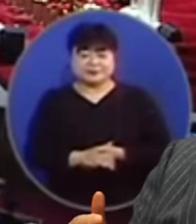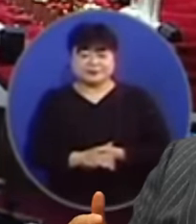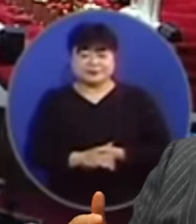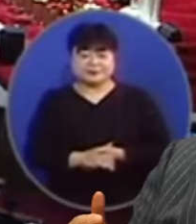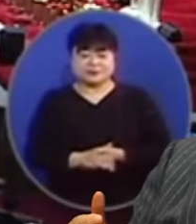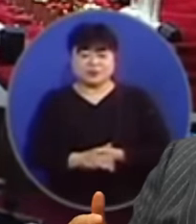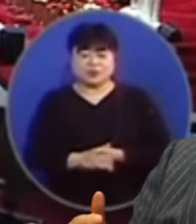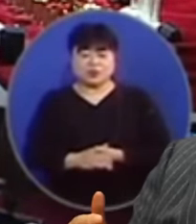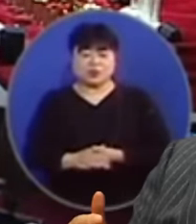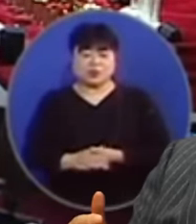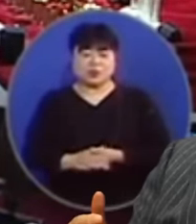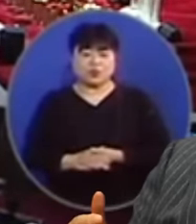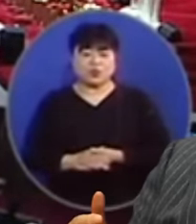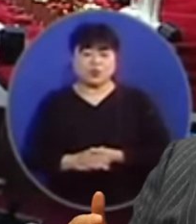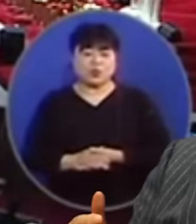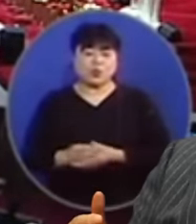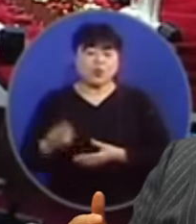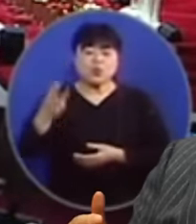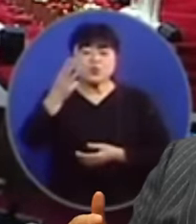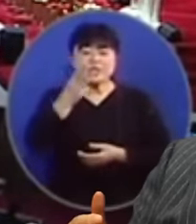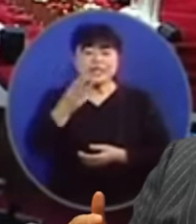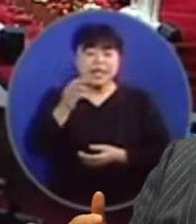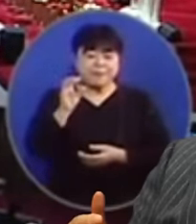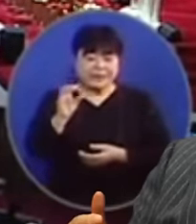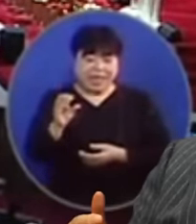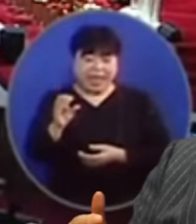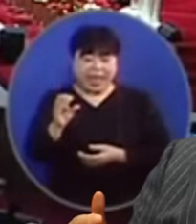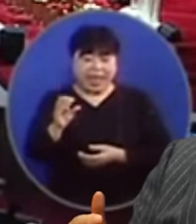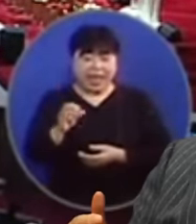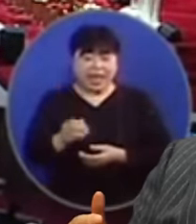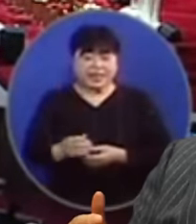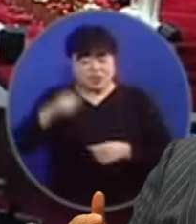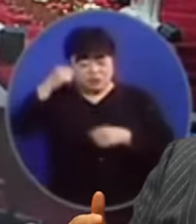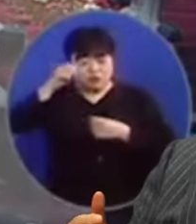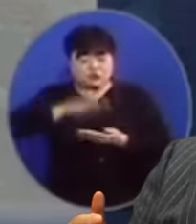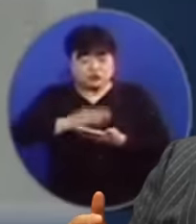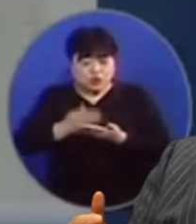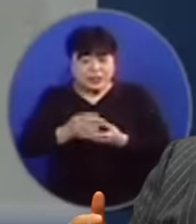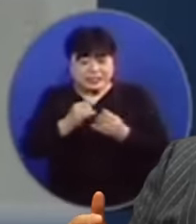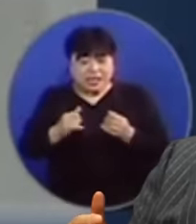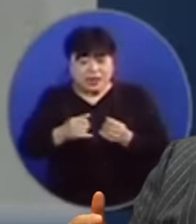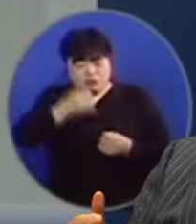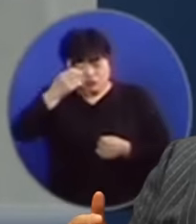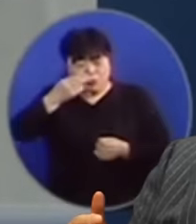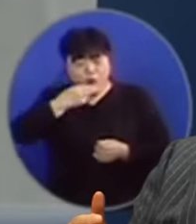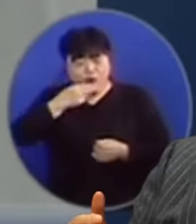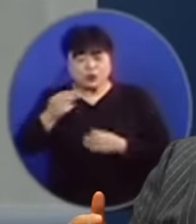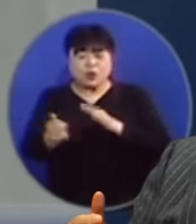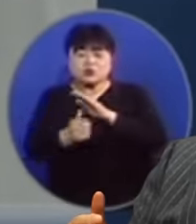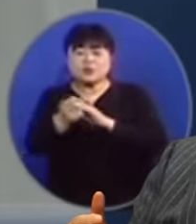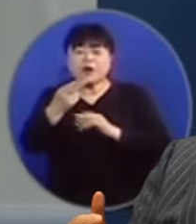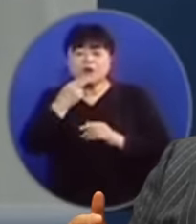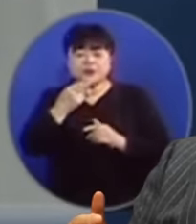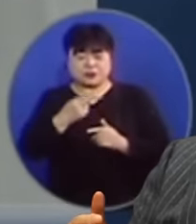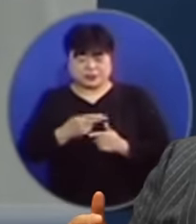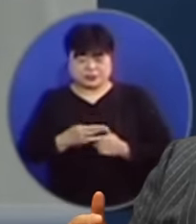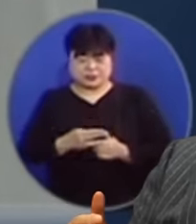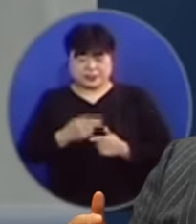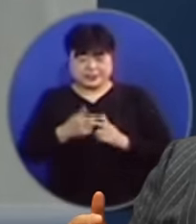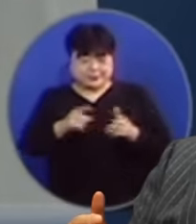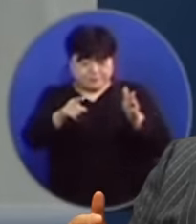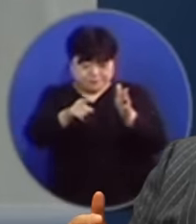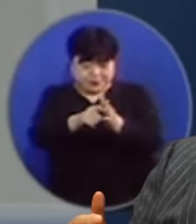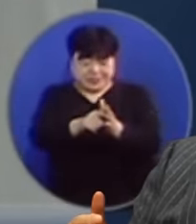윌리엄 캐리는 구두 수선공이었습니다. 꿈과 소망이 없이 살아가던 그는 예수님을 믿고